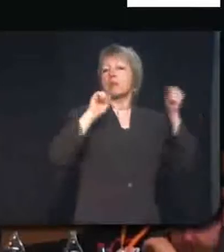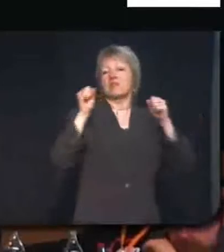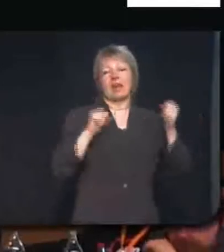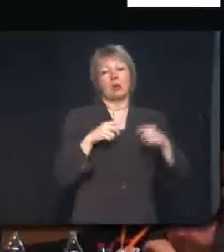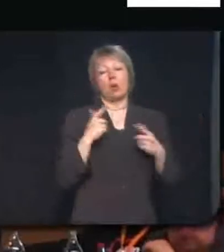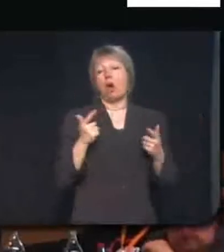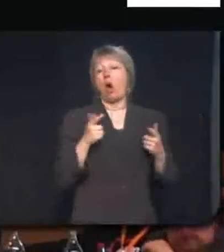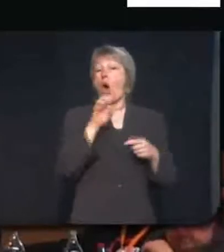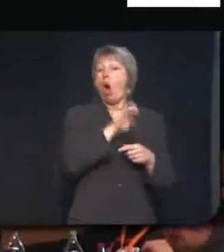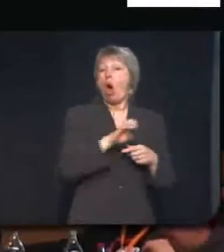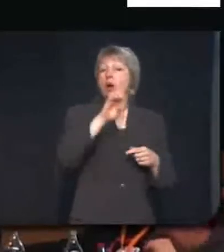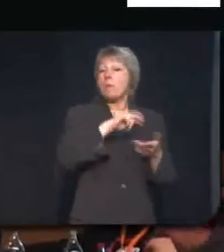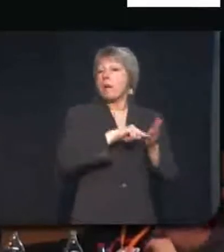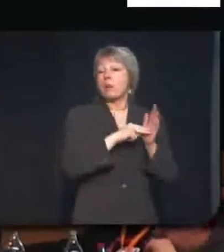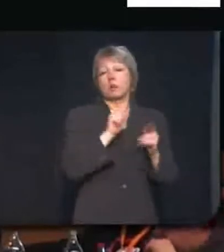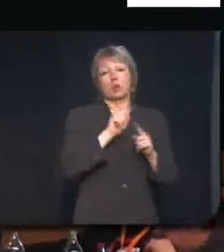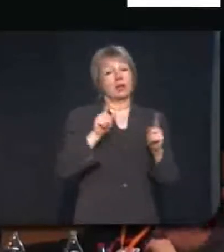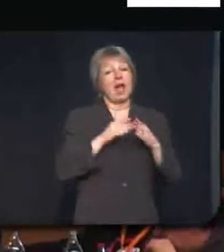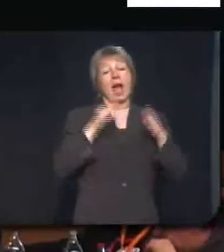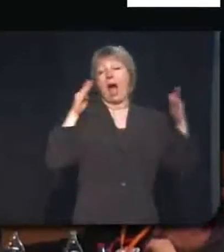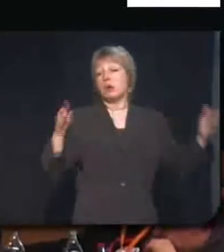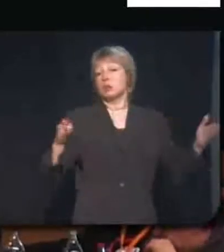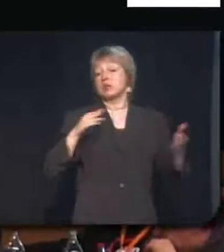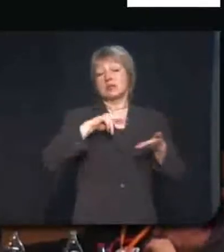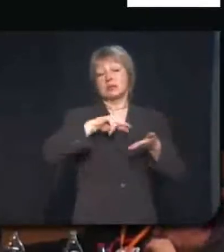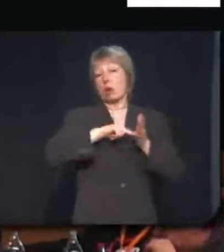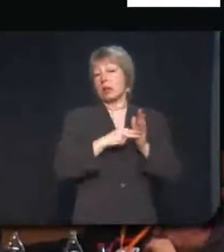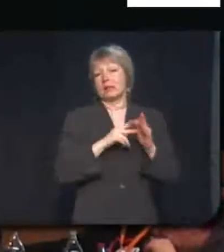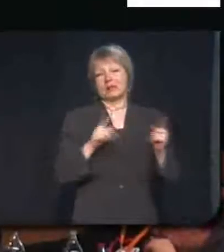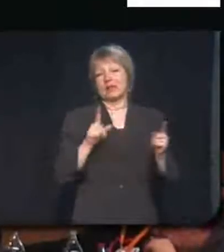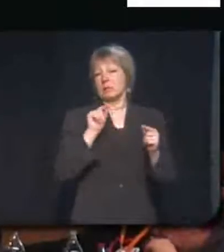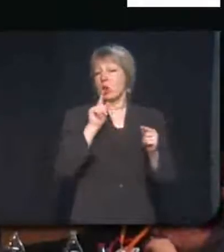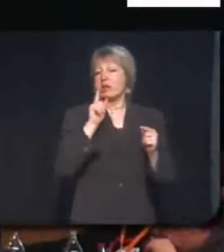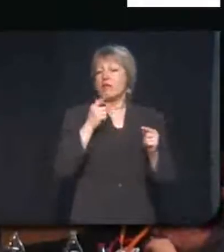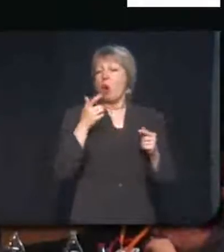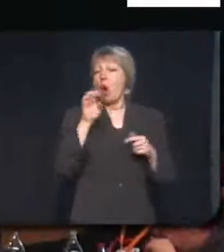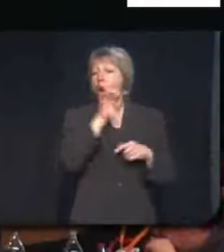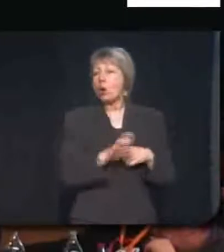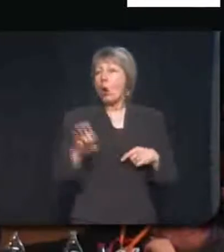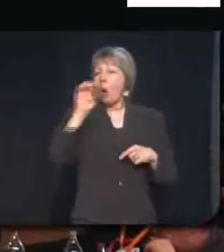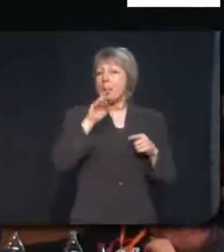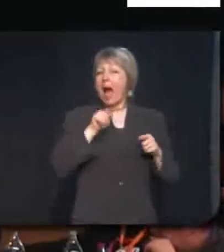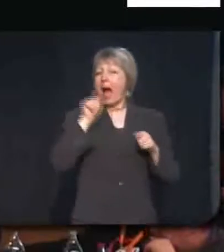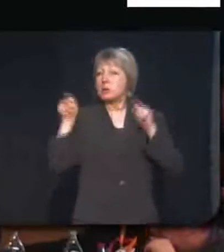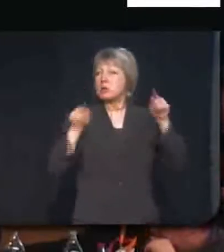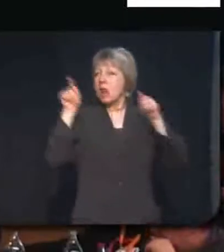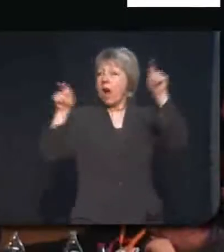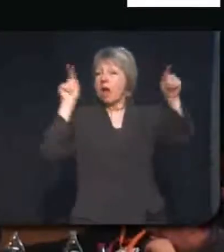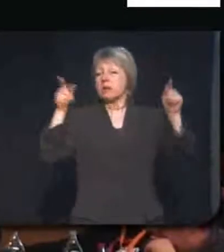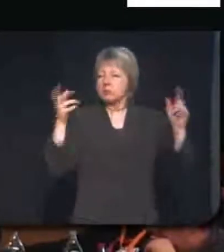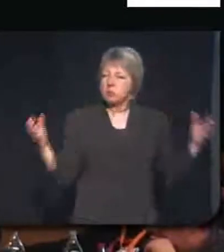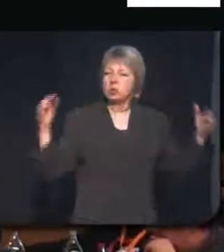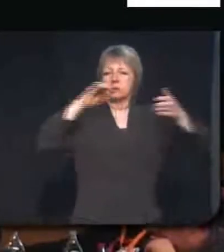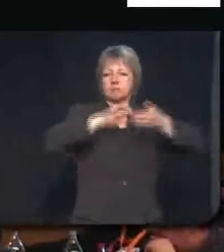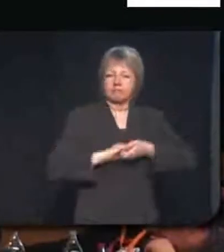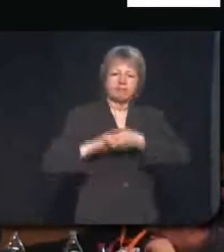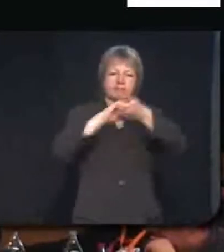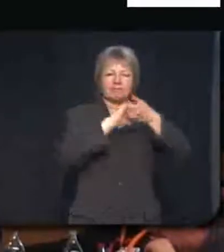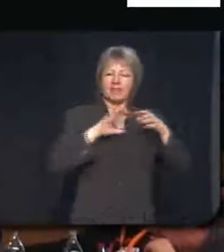ist müssen wir mit unseren Schwesterparteien im europäischen Ausland zusammen viele definieren und gemeinsam dafür kämpfen